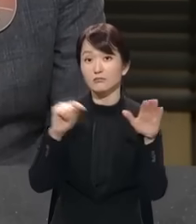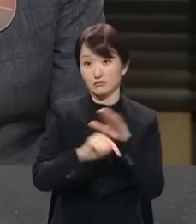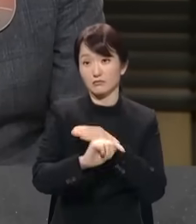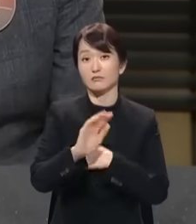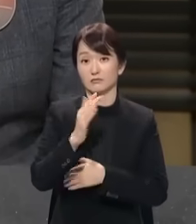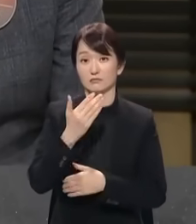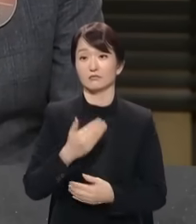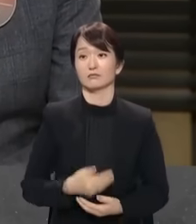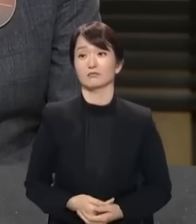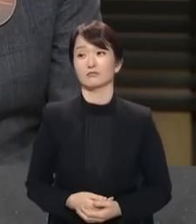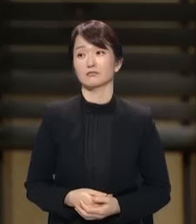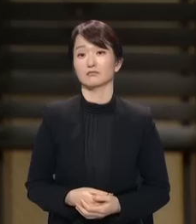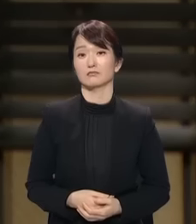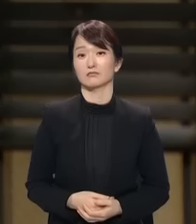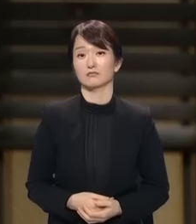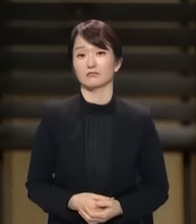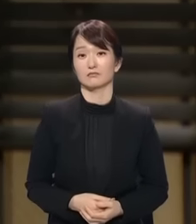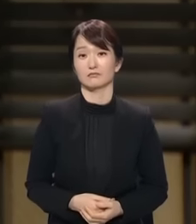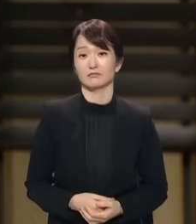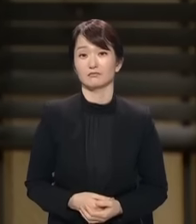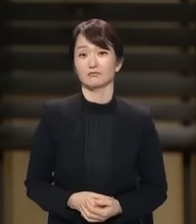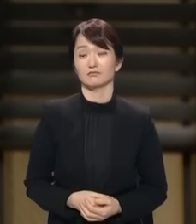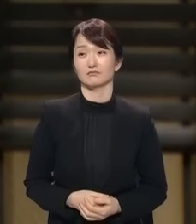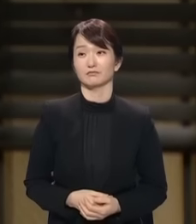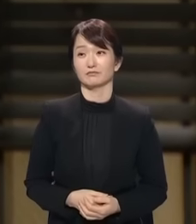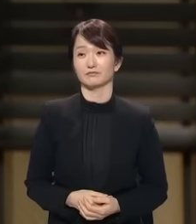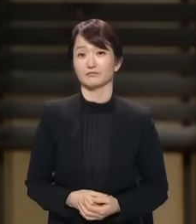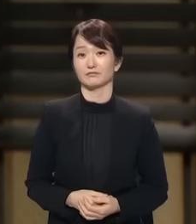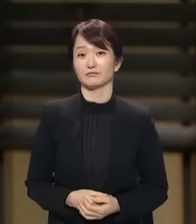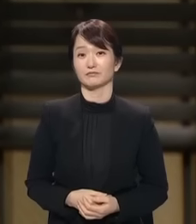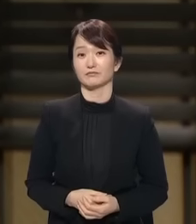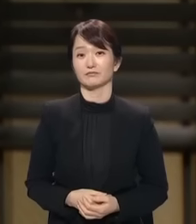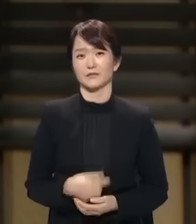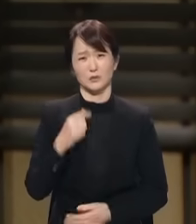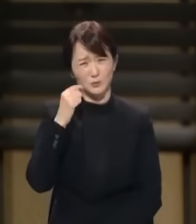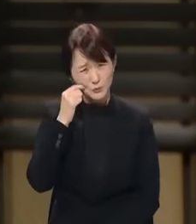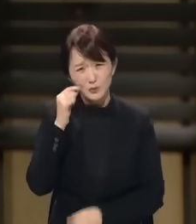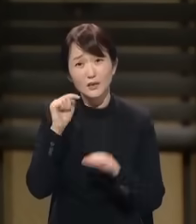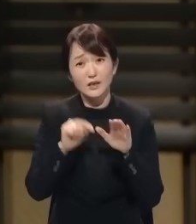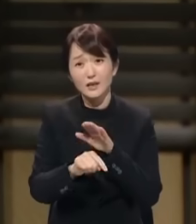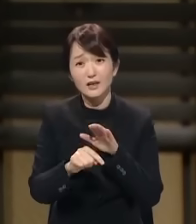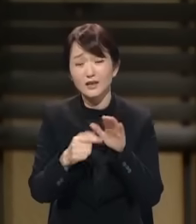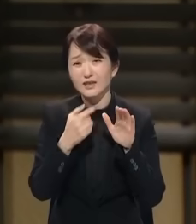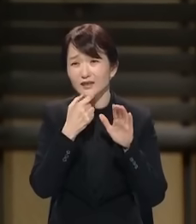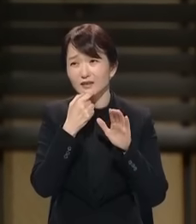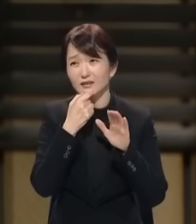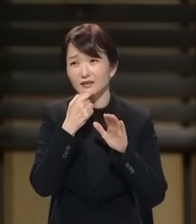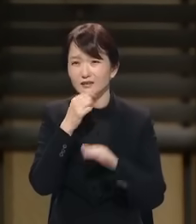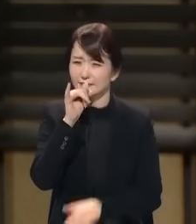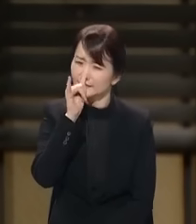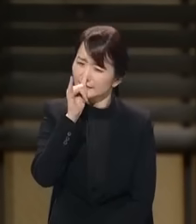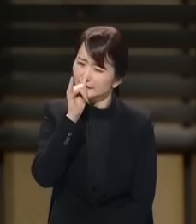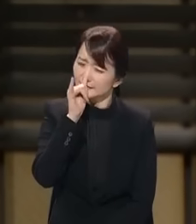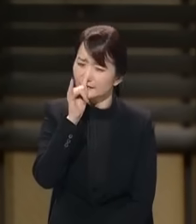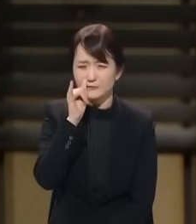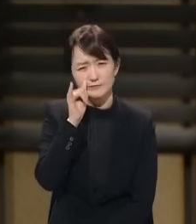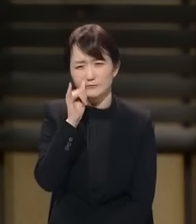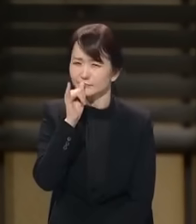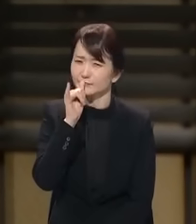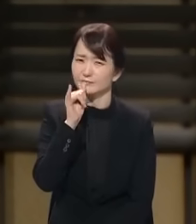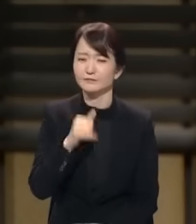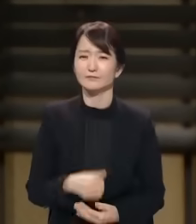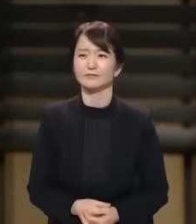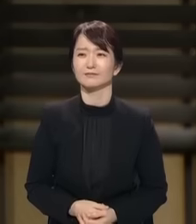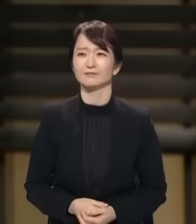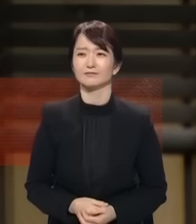저는 보거든요. 그래서 이거를 뭐 안 간다. 아니 못 간다. 거절할 수 있을지도 의문이고, 했을